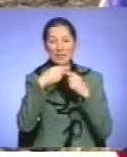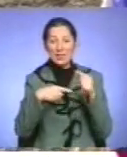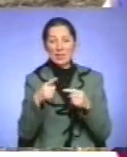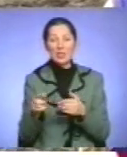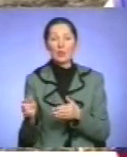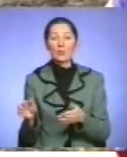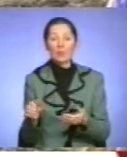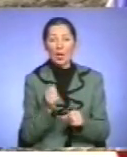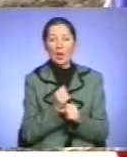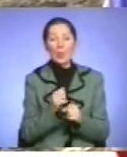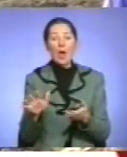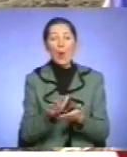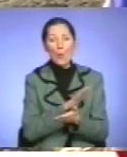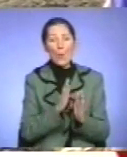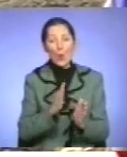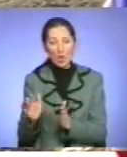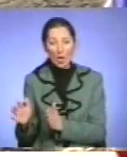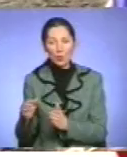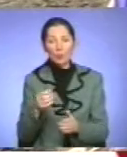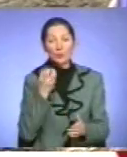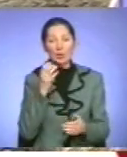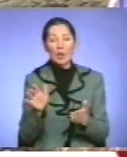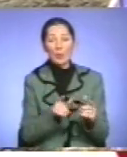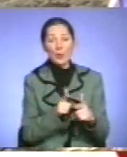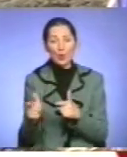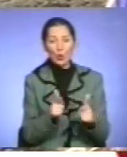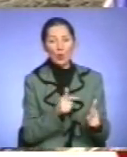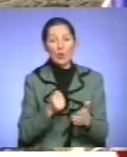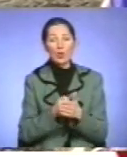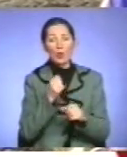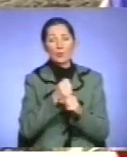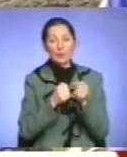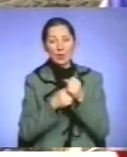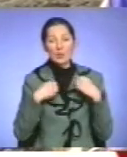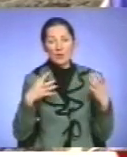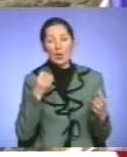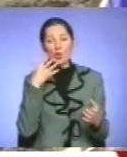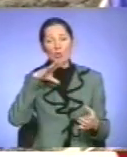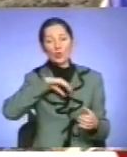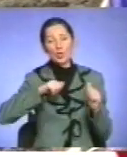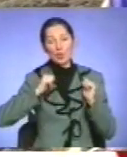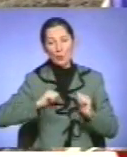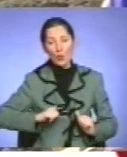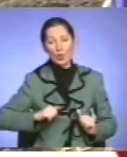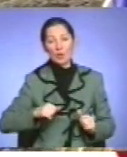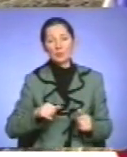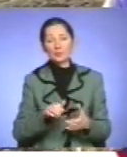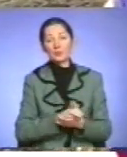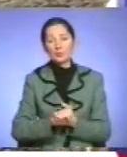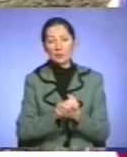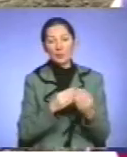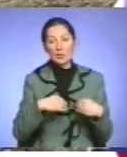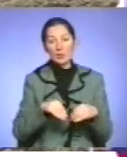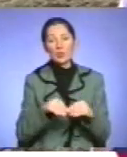підготовки до Великодніх свят, коли в душі спокій, лад в сім'ї, гармонія з самим собою, з оточуючими.